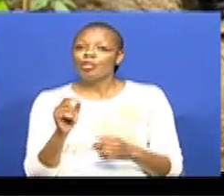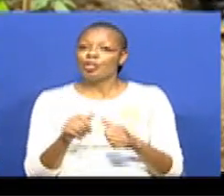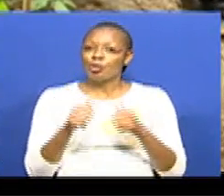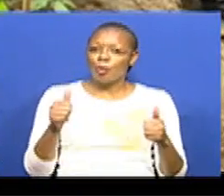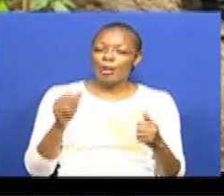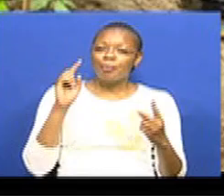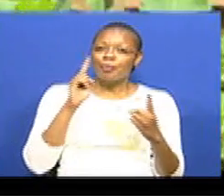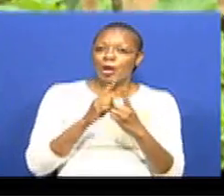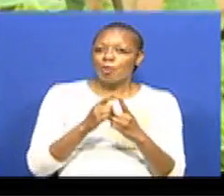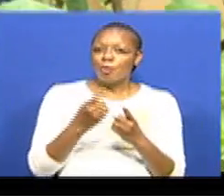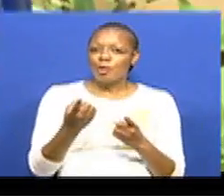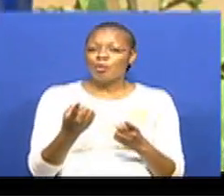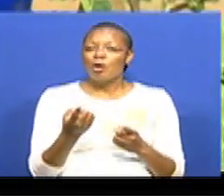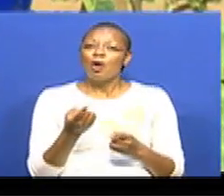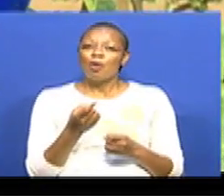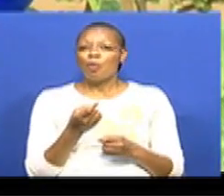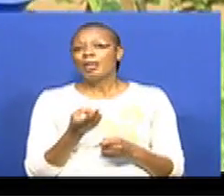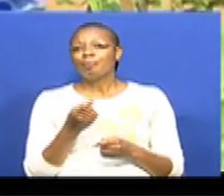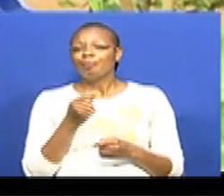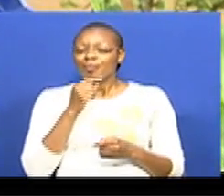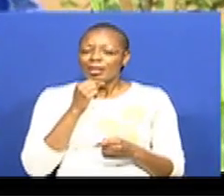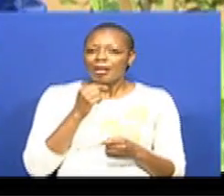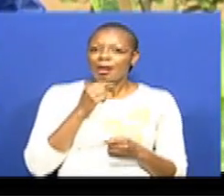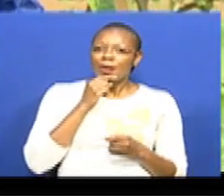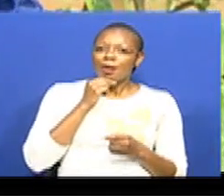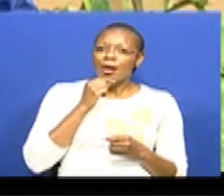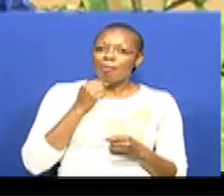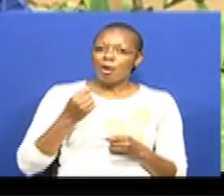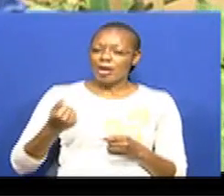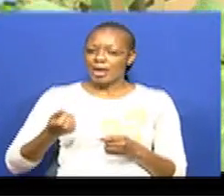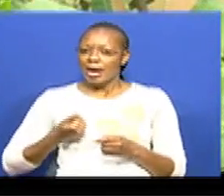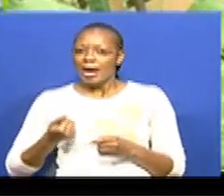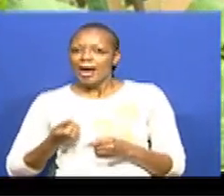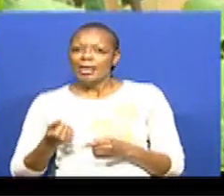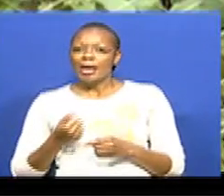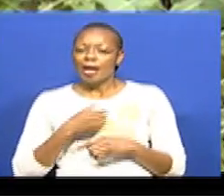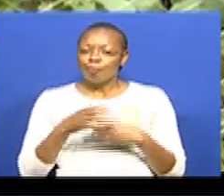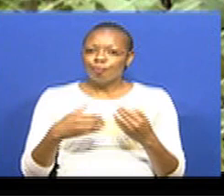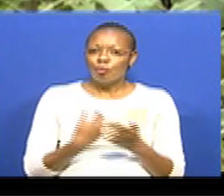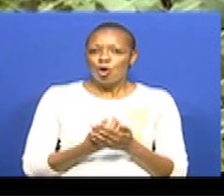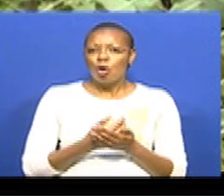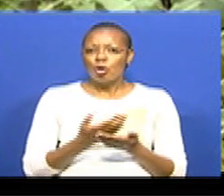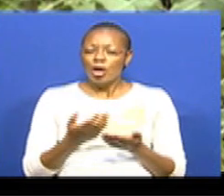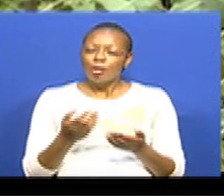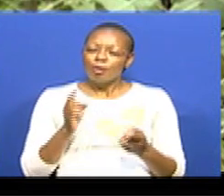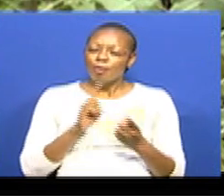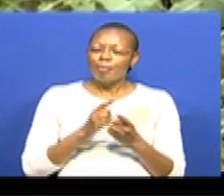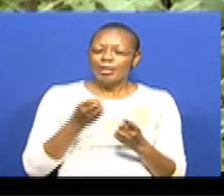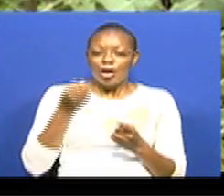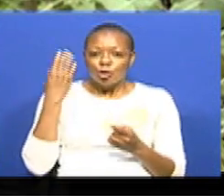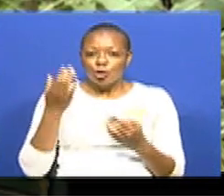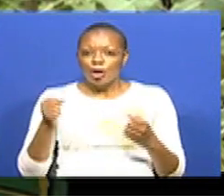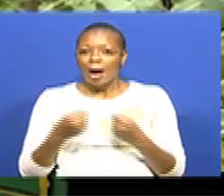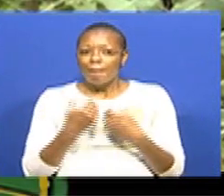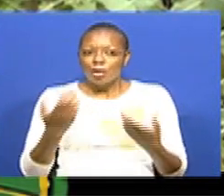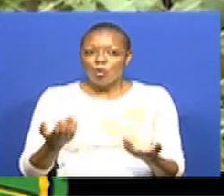kwanza tulitaka kujua kama anafahamu kinachoendelea duniani hivi sasa. COVID-19 is a disease that